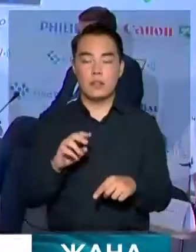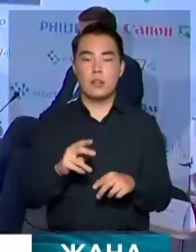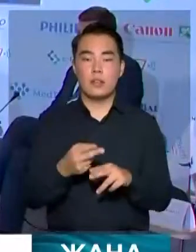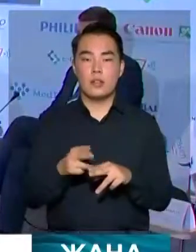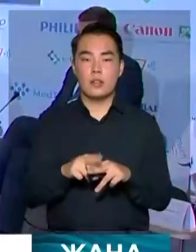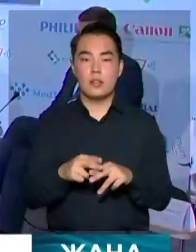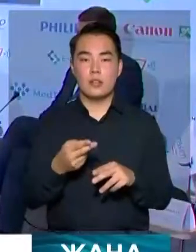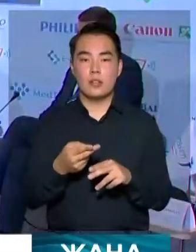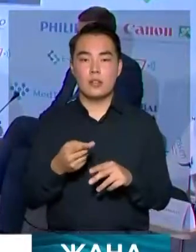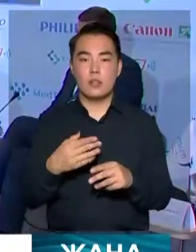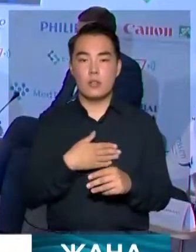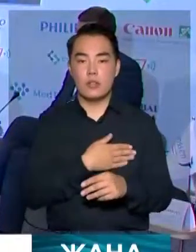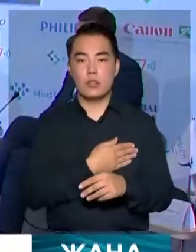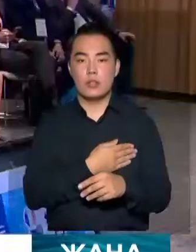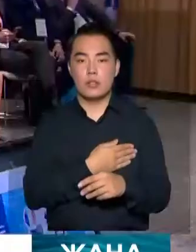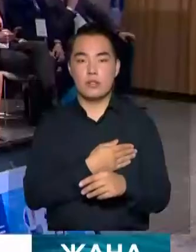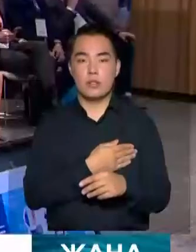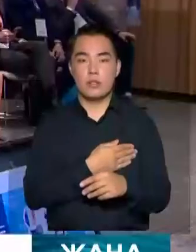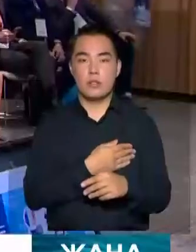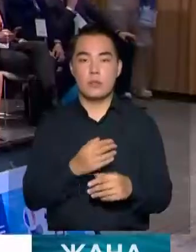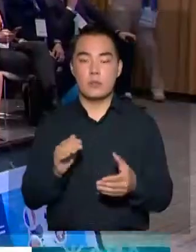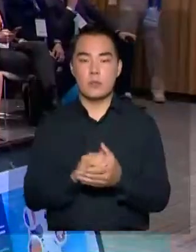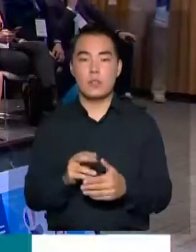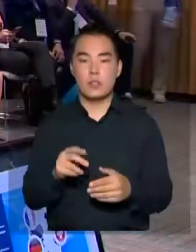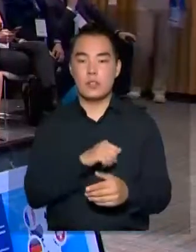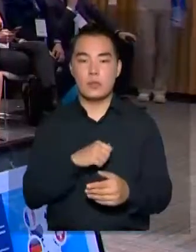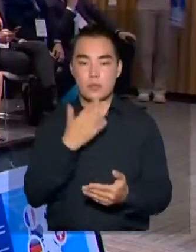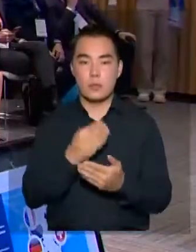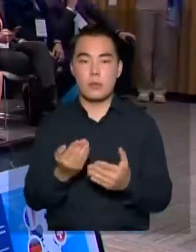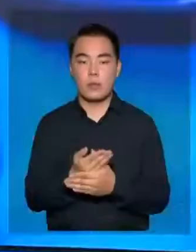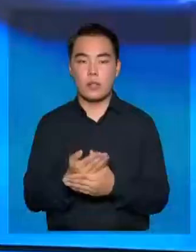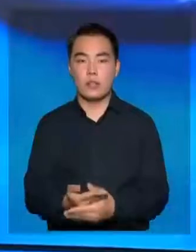ертеңде жалғасады. Шынар Асанқызы, Наурыз Базаров, Жаңа Уақыт.